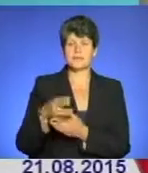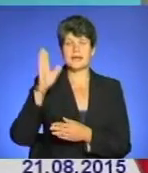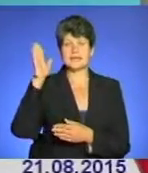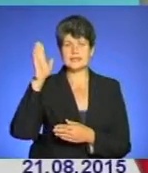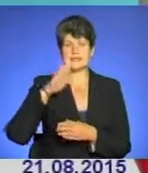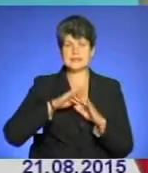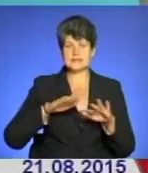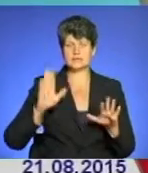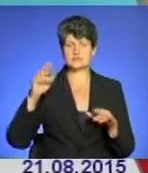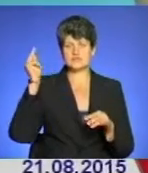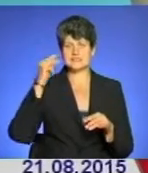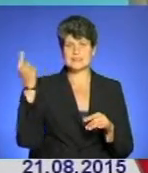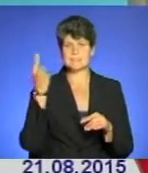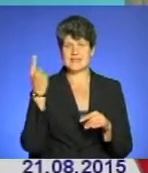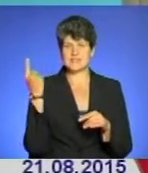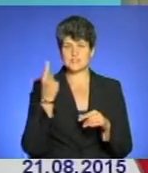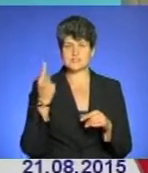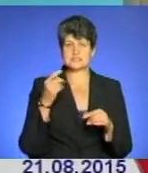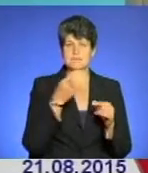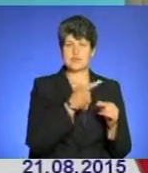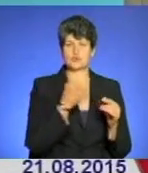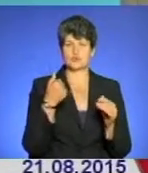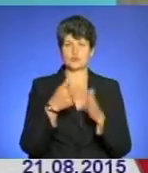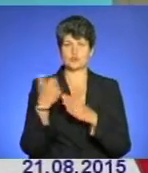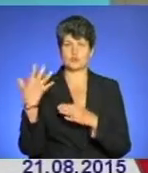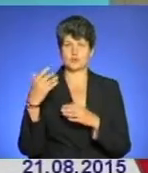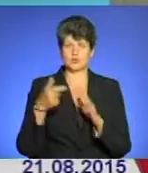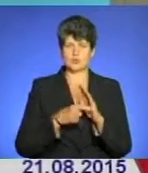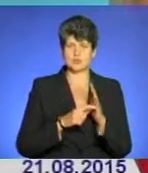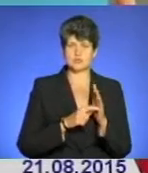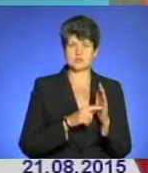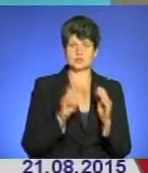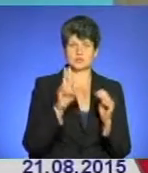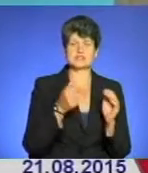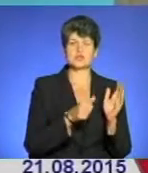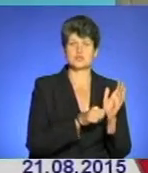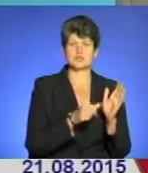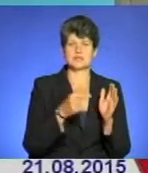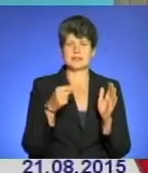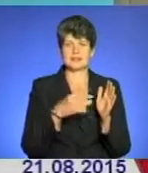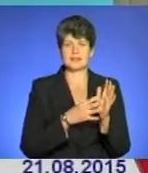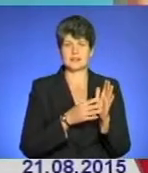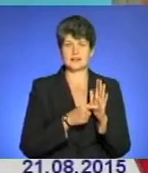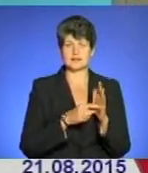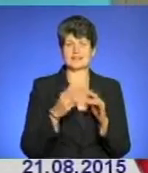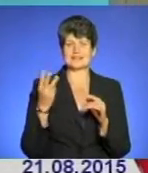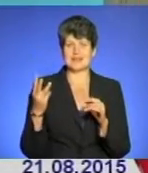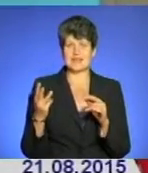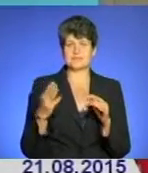скажімо, перший ступінь – це є перший, п'ятий клас, другий – це шостий, дев'ятий клас, і третій – це